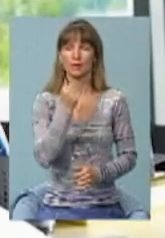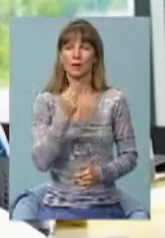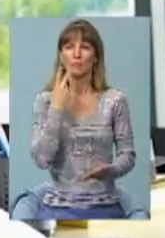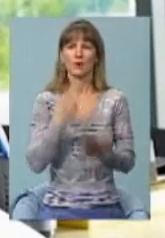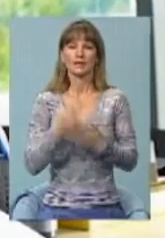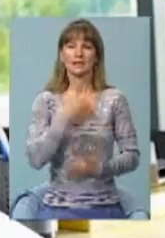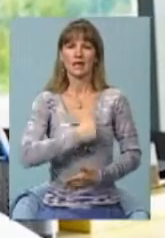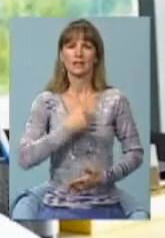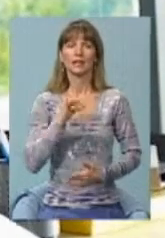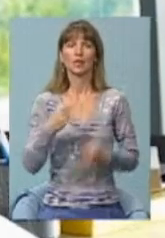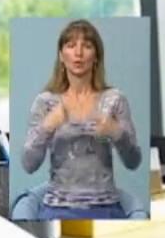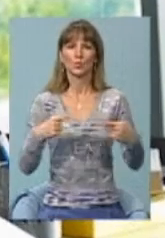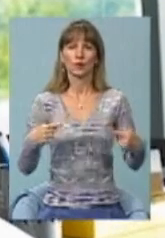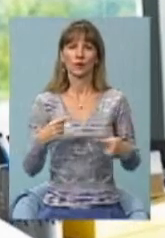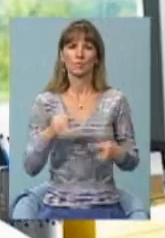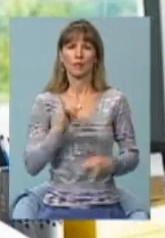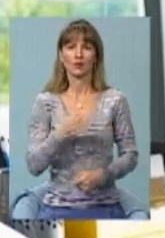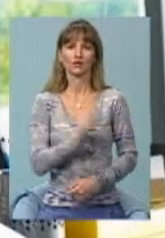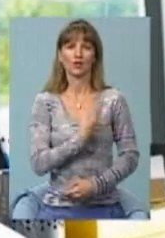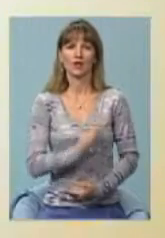агресії та інших нерозумних бажань.